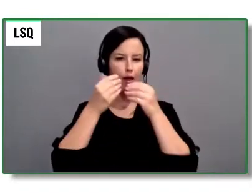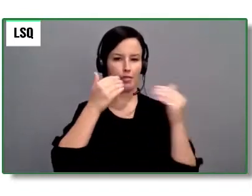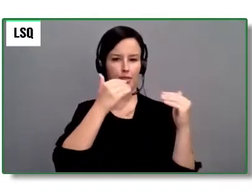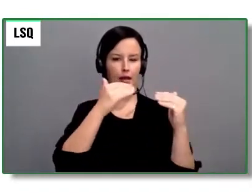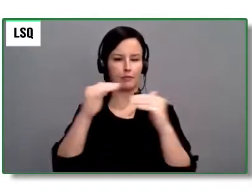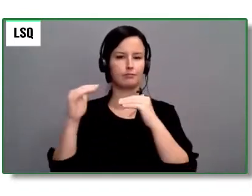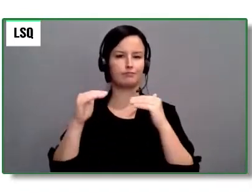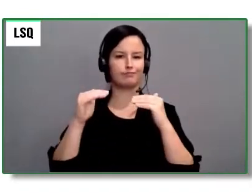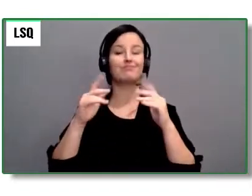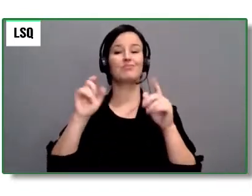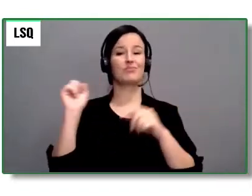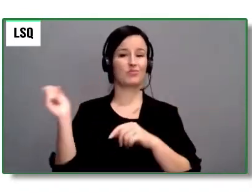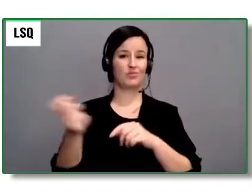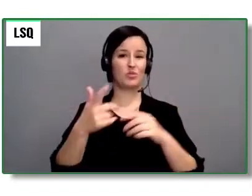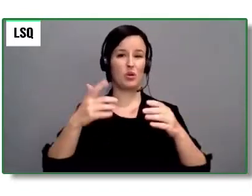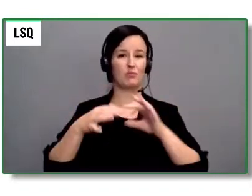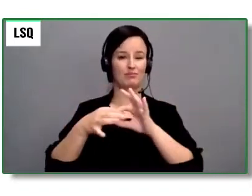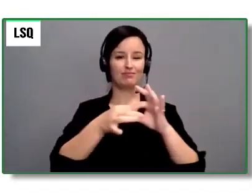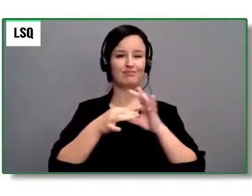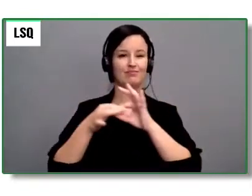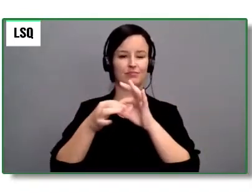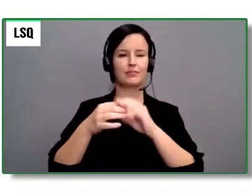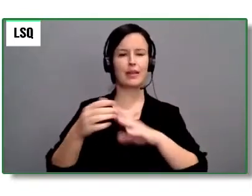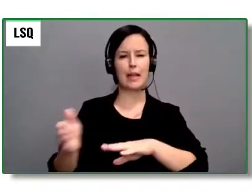en préenregistrée. Bonjour, Julie.